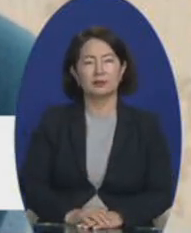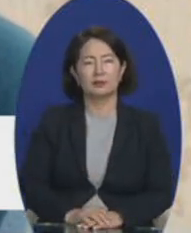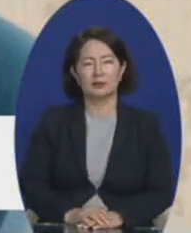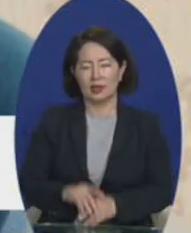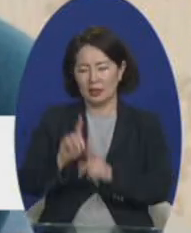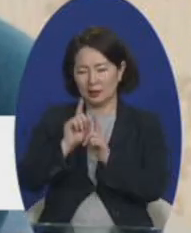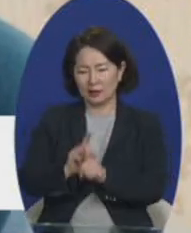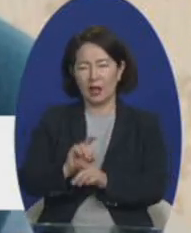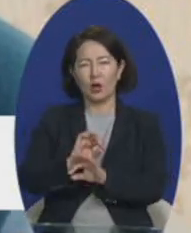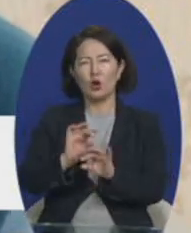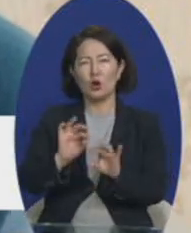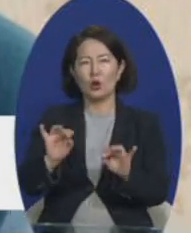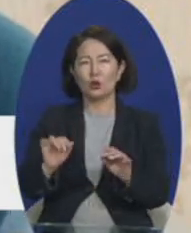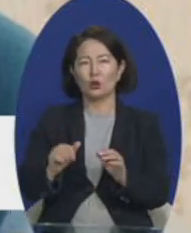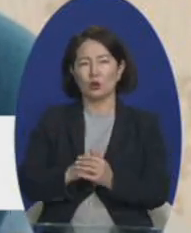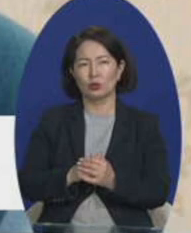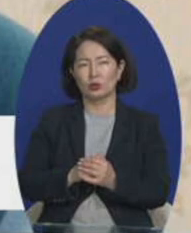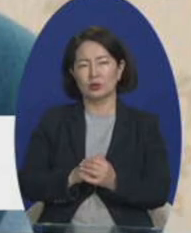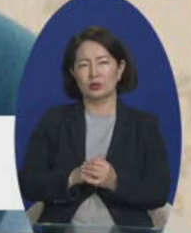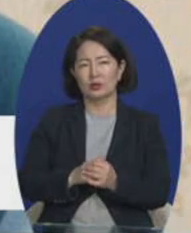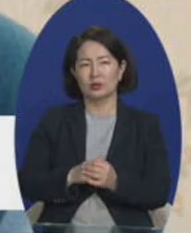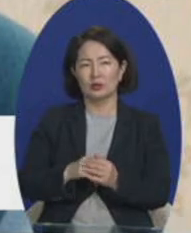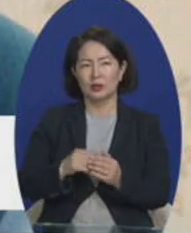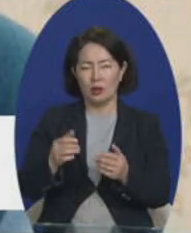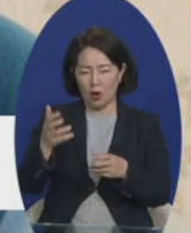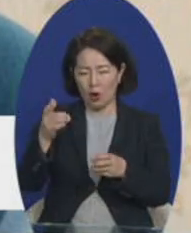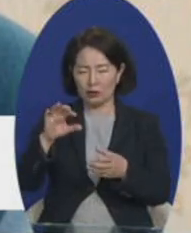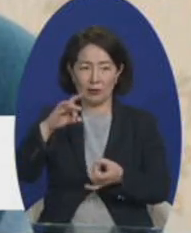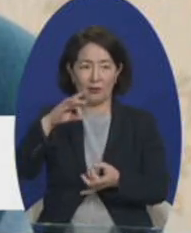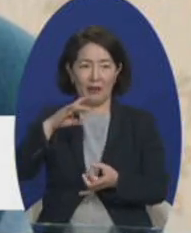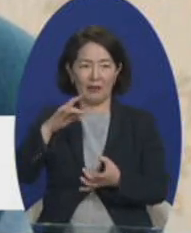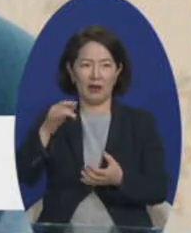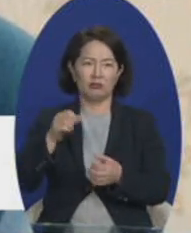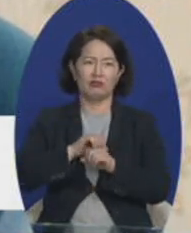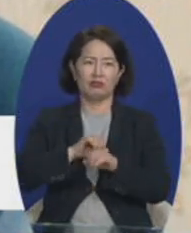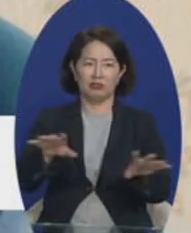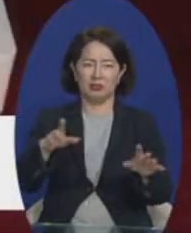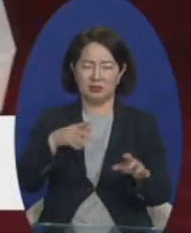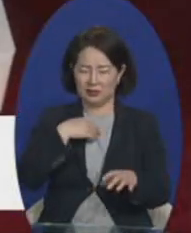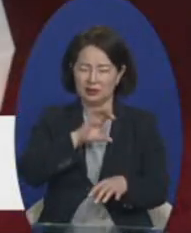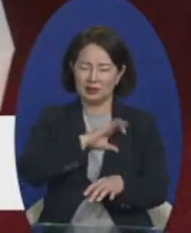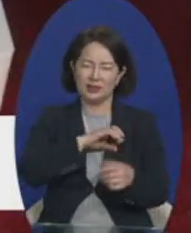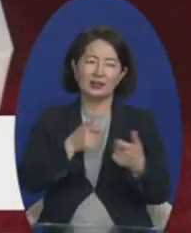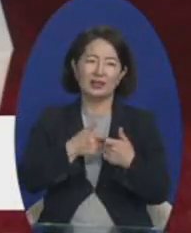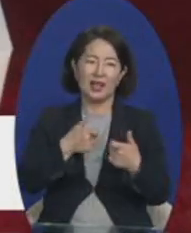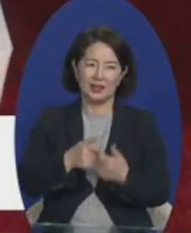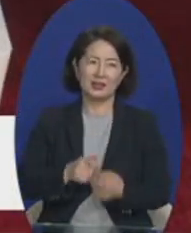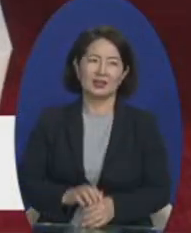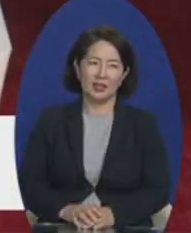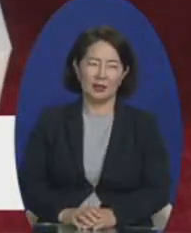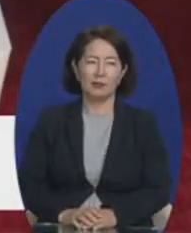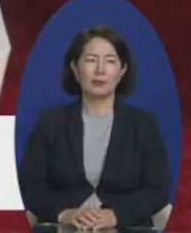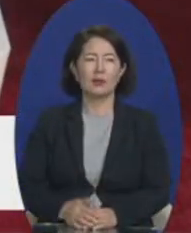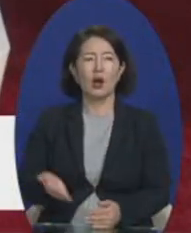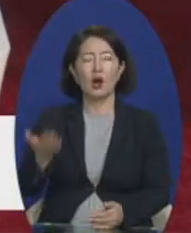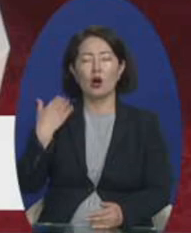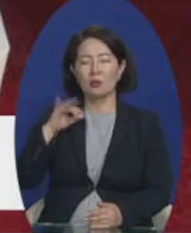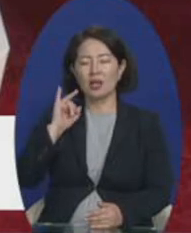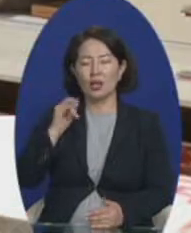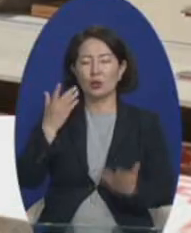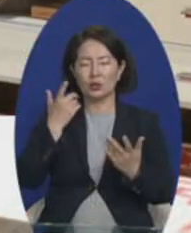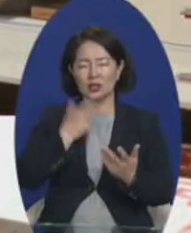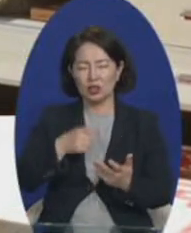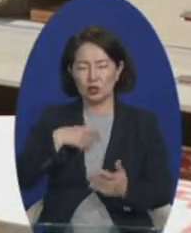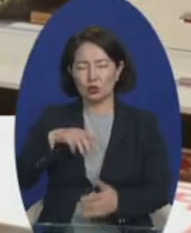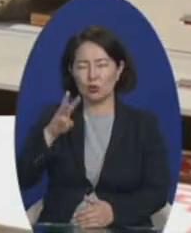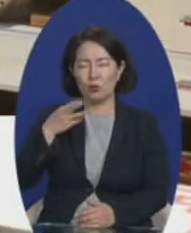дагалдах олон зэрэг орох вайпа үйлчилгээ нь их таалагдж байгаа. Өнгөрсөн онд улсын хурлын гишүүн Мөнхбаатарын